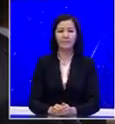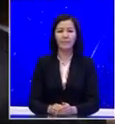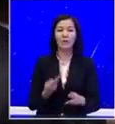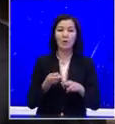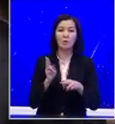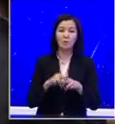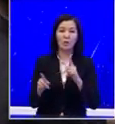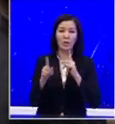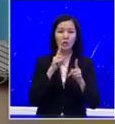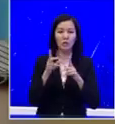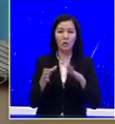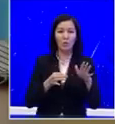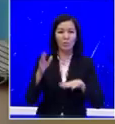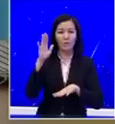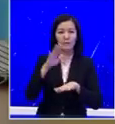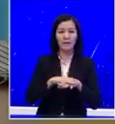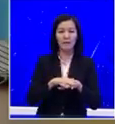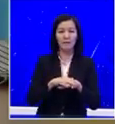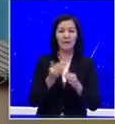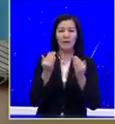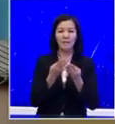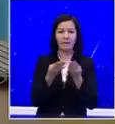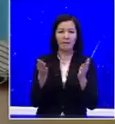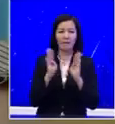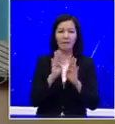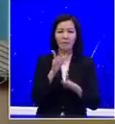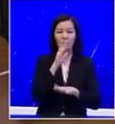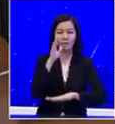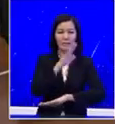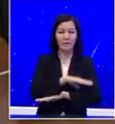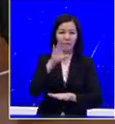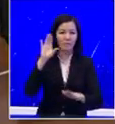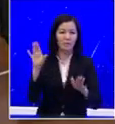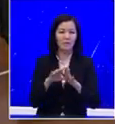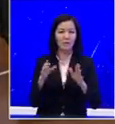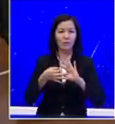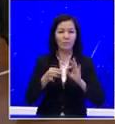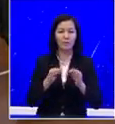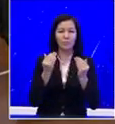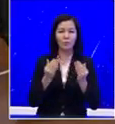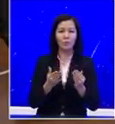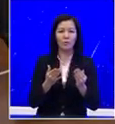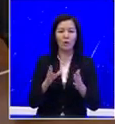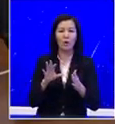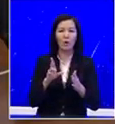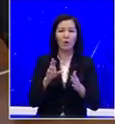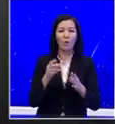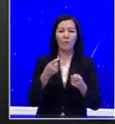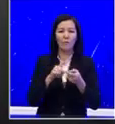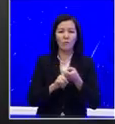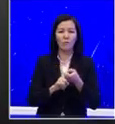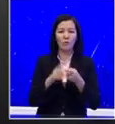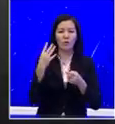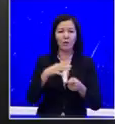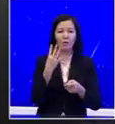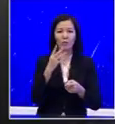Сондай-ақ осы жиында Амандық Баталов облыста карантин кезіндегі тәртіптің сақталуын пысықтады. Бүгінгі күні ақпар бойынша өңірде COVID-19 жұқтырған